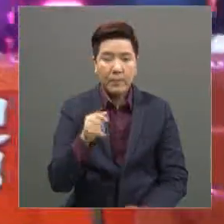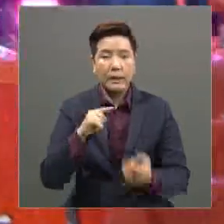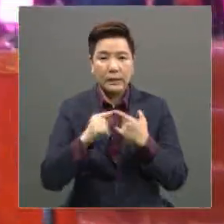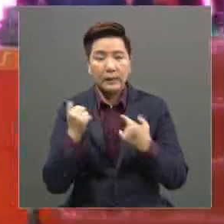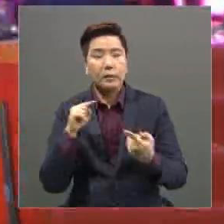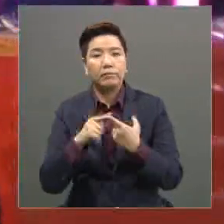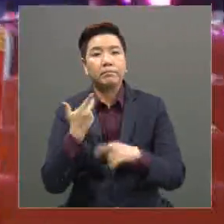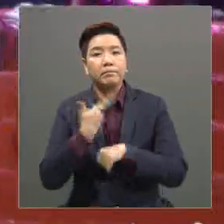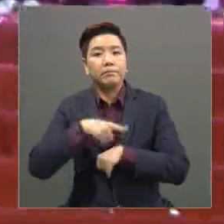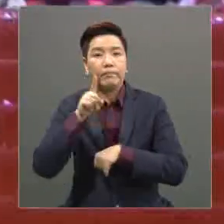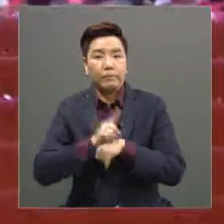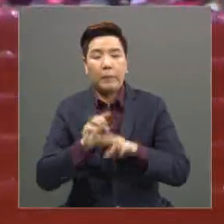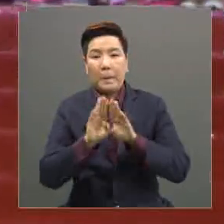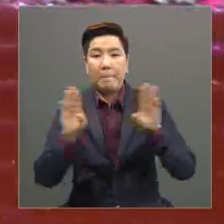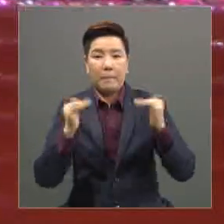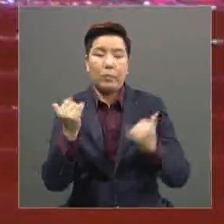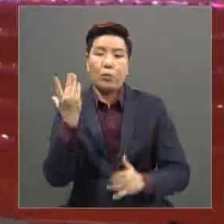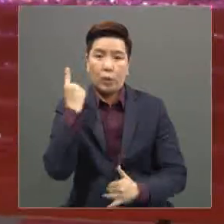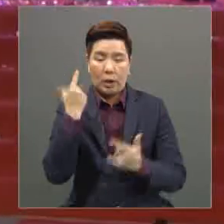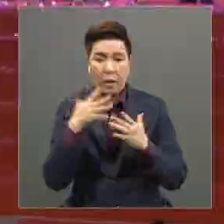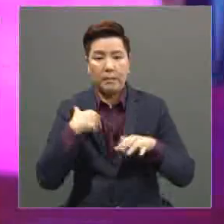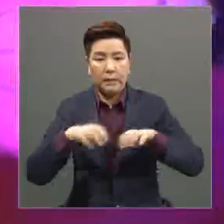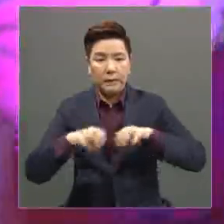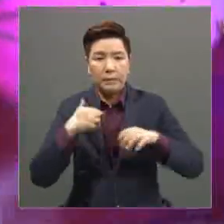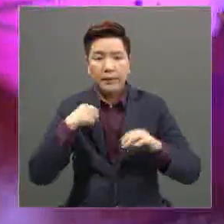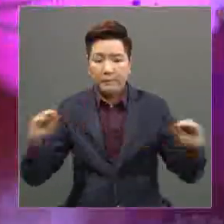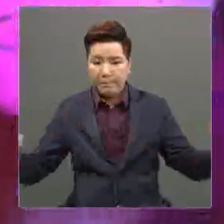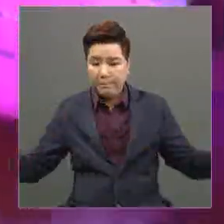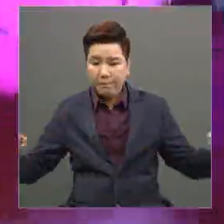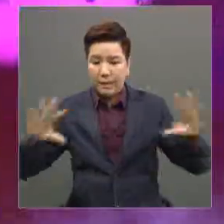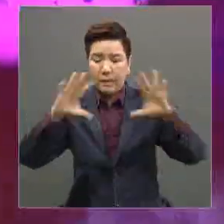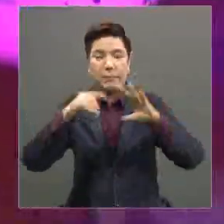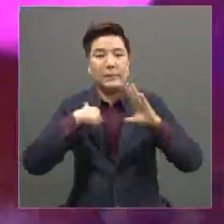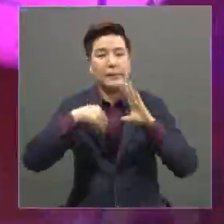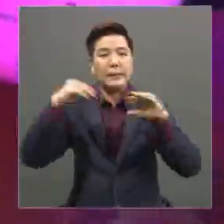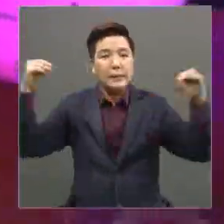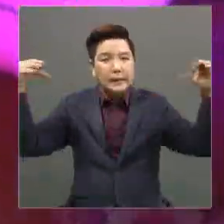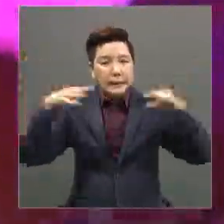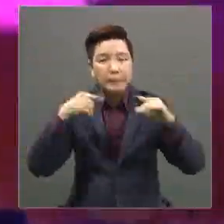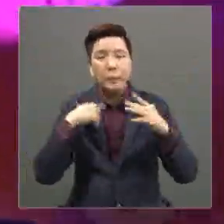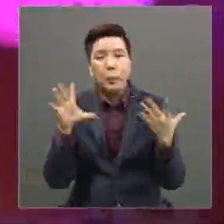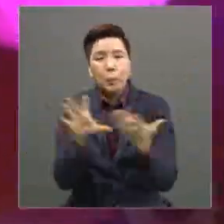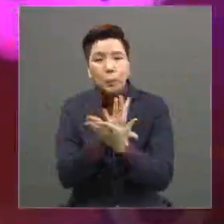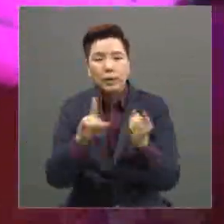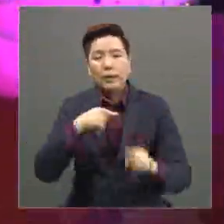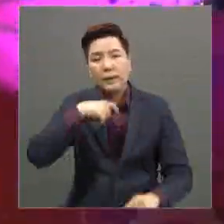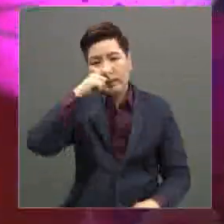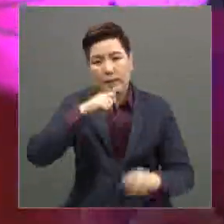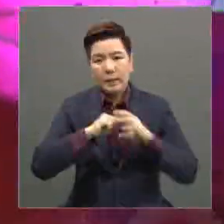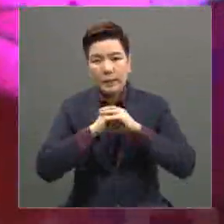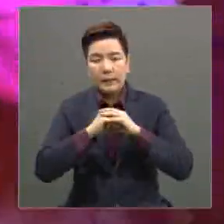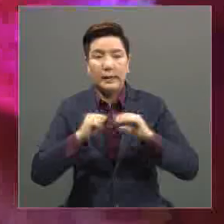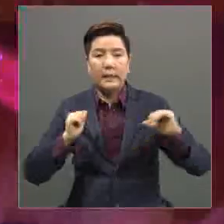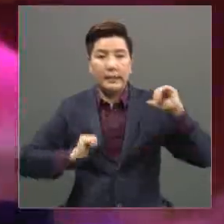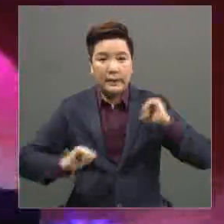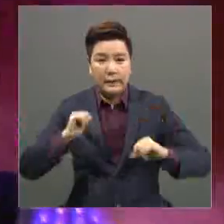ของมนุษย์เนี่ยก็ไปเป็นประธานในพิธีเปิดนะในงานก็มีแสงสีเสียงเนี่ยมีการแสดงศิลปะวัฒนธรรมไทยจีนการแสดง